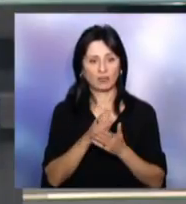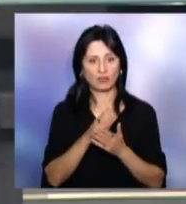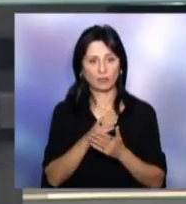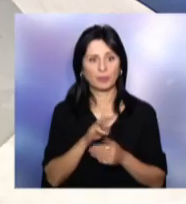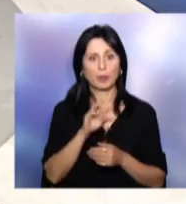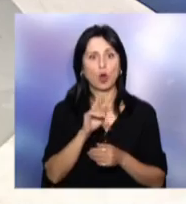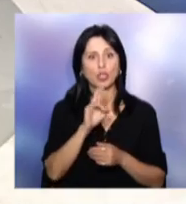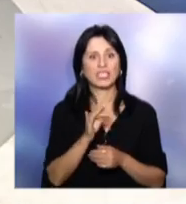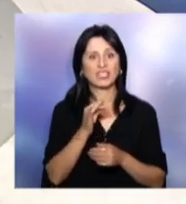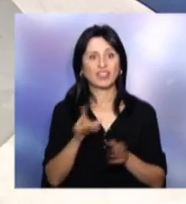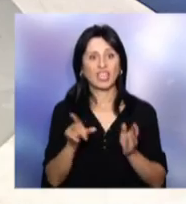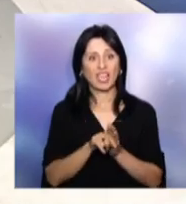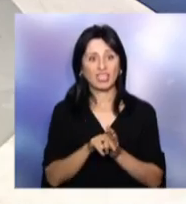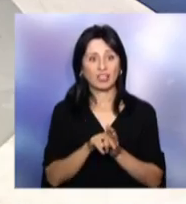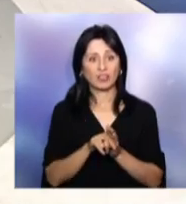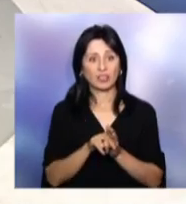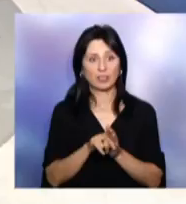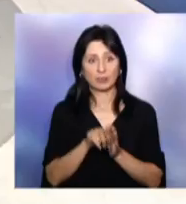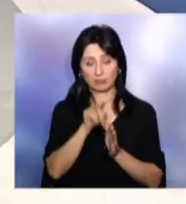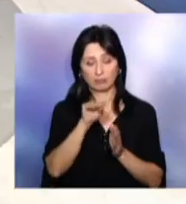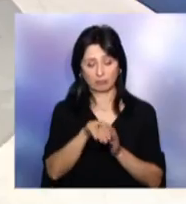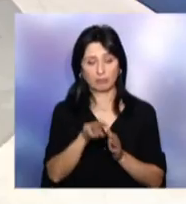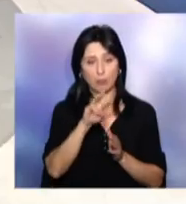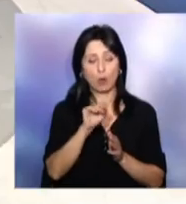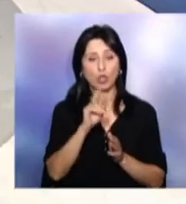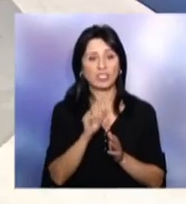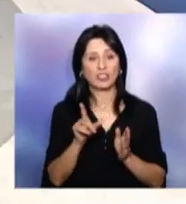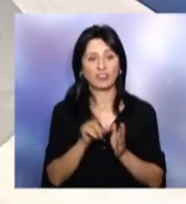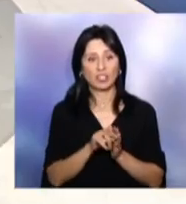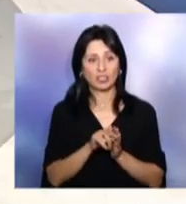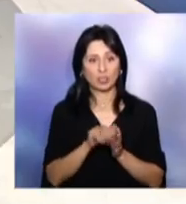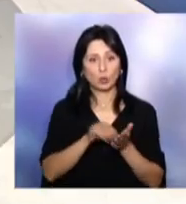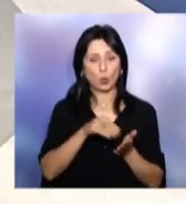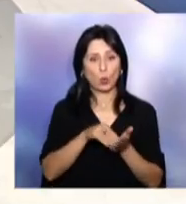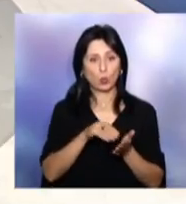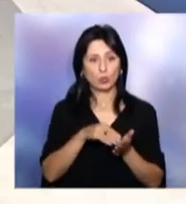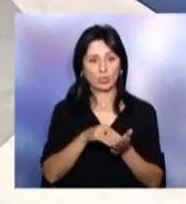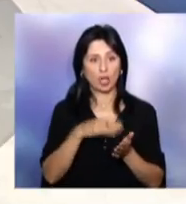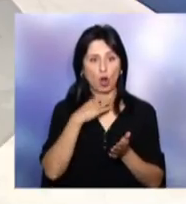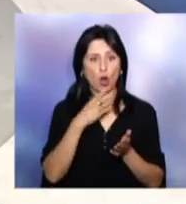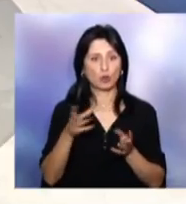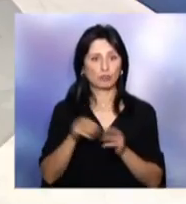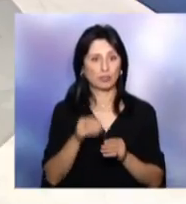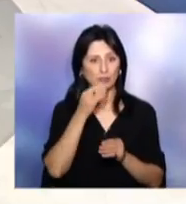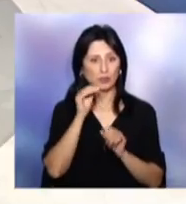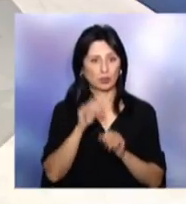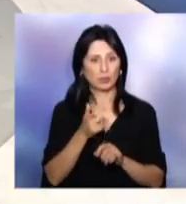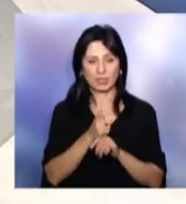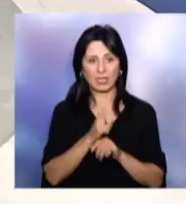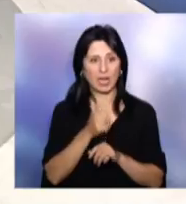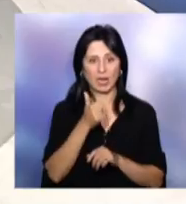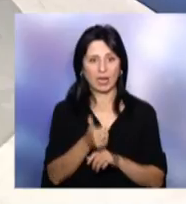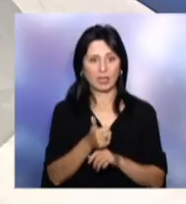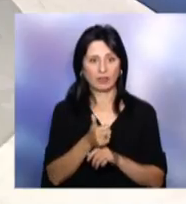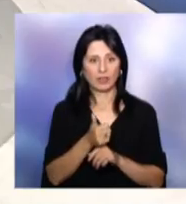მოცვი კომბინაციაში. ქალბატონ მანანასაც აქვს ეს ასე გამოყენებული, როგორც სოუსი, მაგალითად ხორცის პროდუქტებისათვის. ეს არის ძალიან